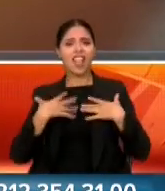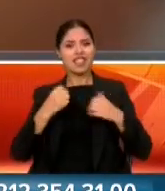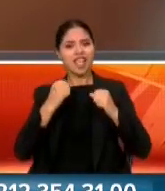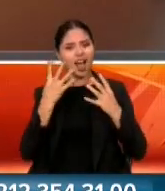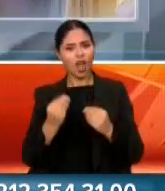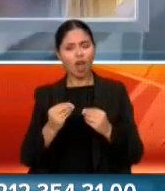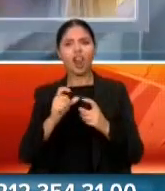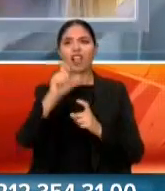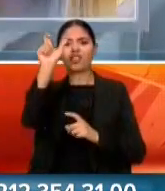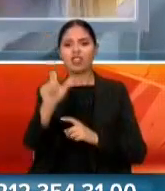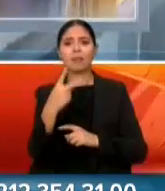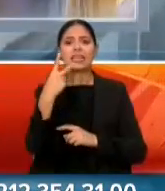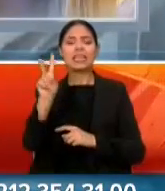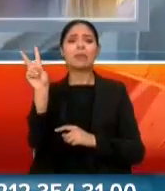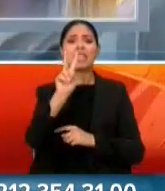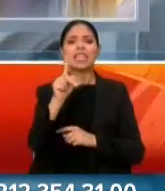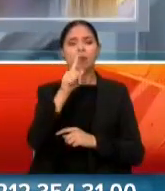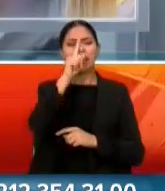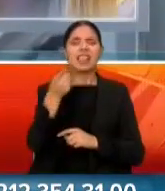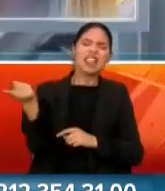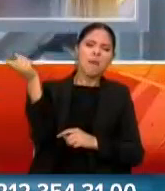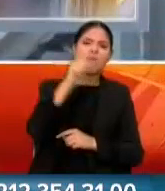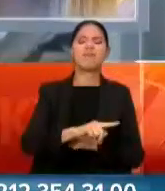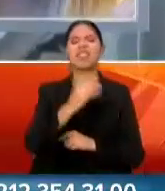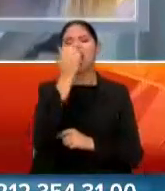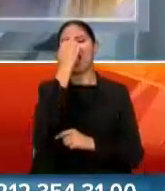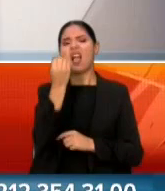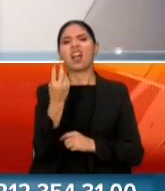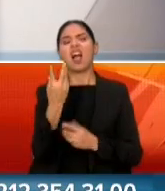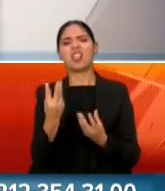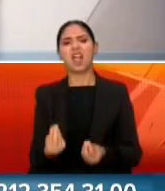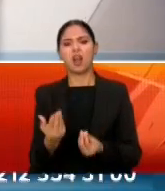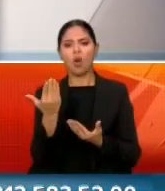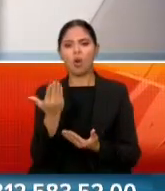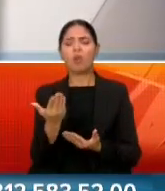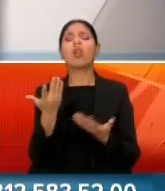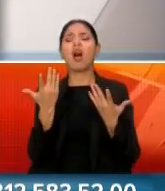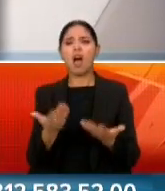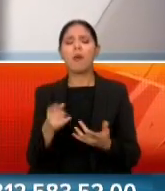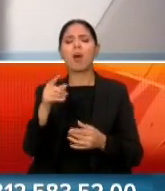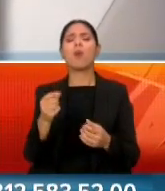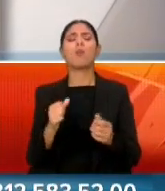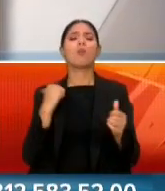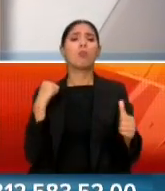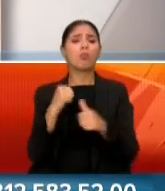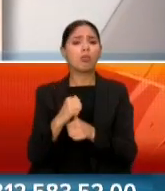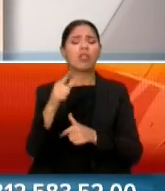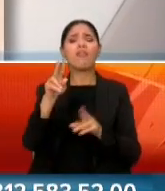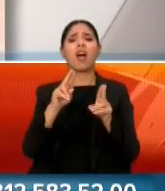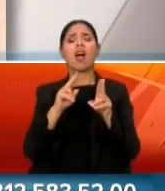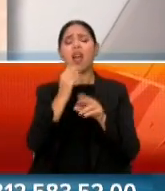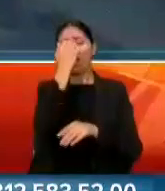Maskeli Şebnem 2020 Nisan'ında bir kez daha aynı hastalığa yakalandı. Ancak bu kez lösemiyle olan